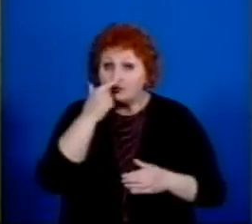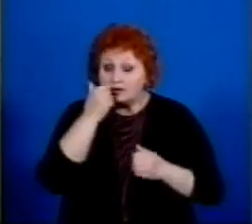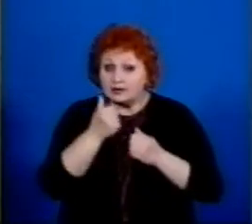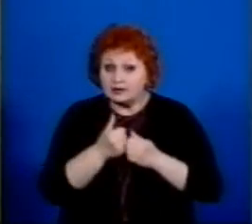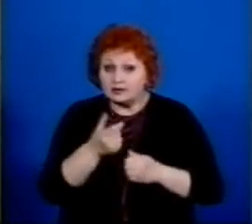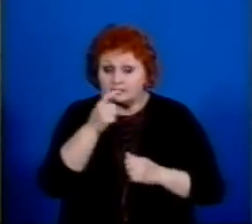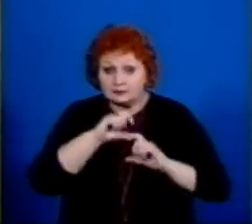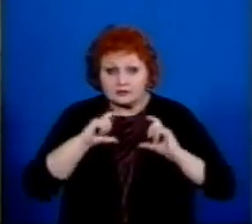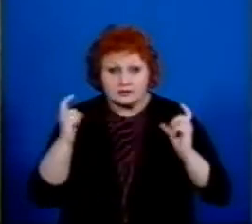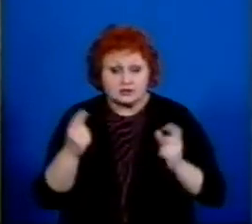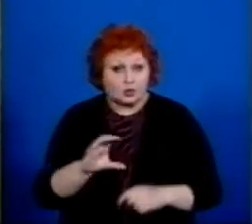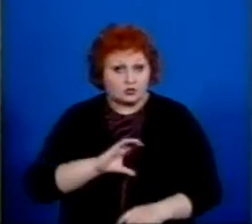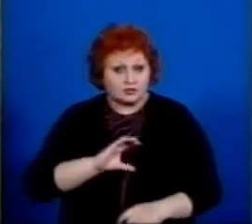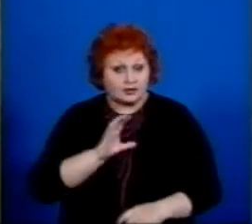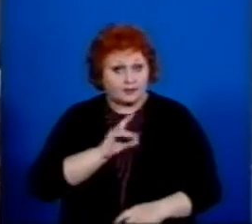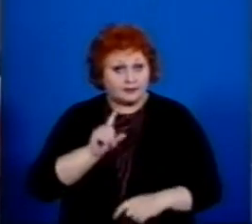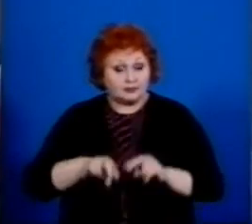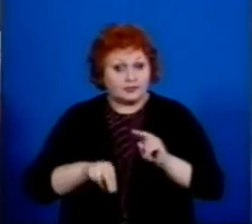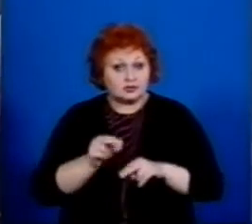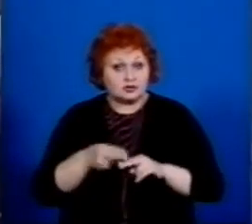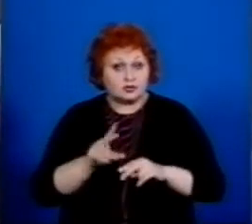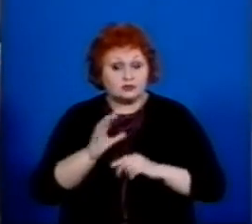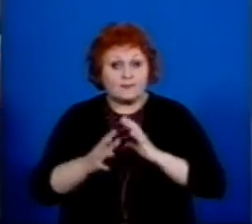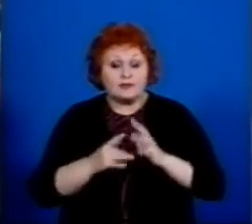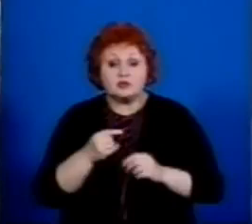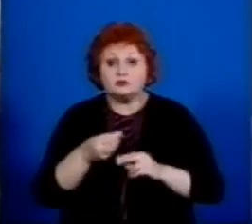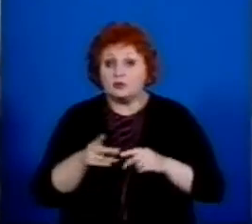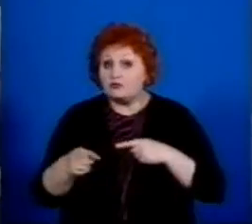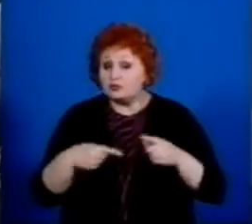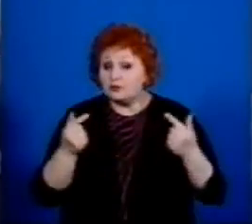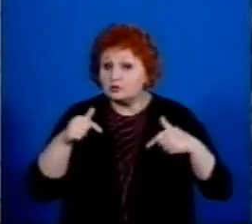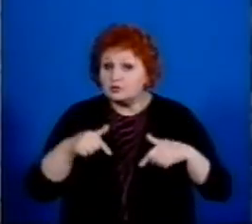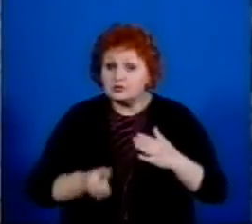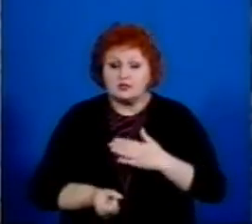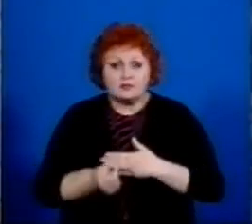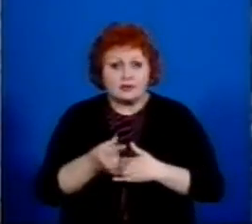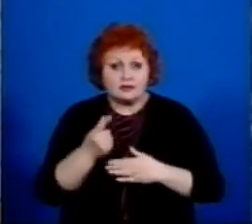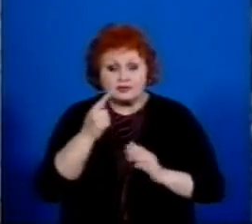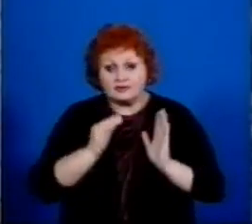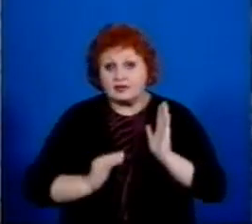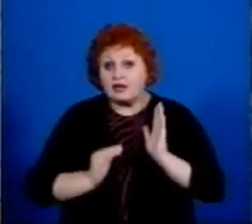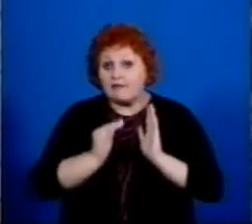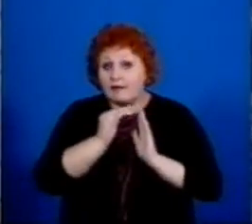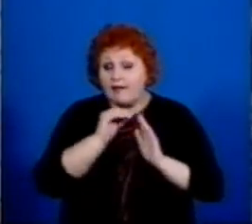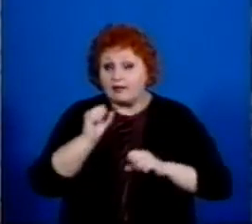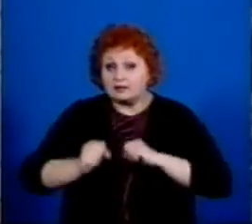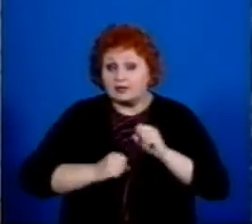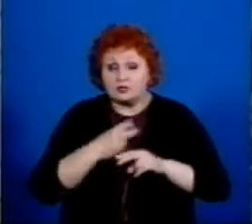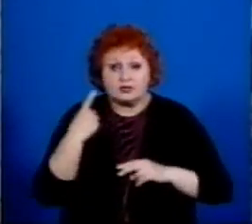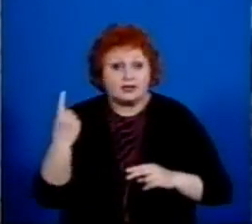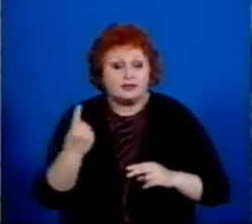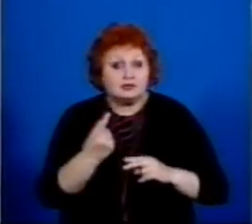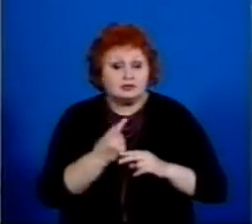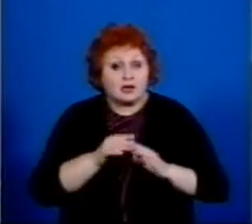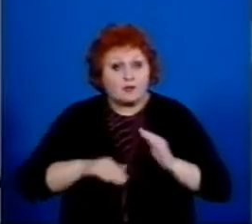со стадионом «Спартак». Он был построен к чемпионату мира по футболу. Также здесь появится скалодром, беговые дорожки и единственное в